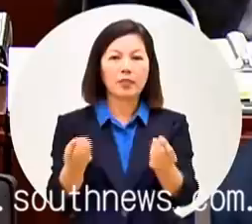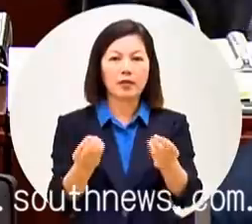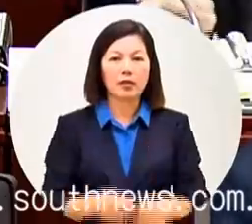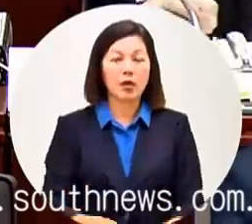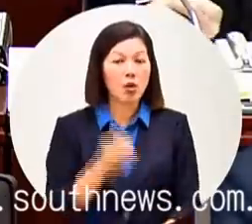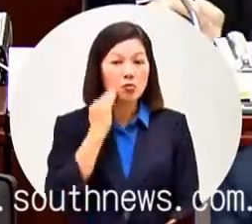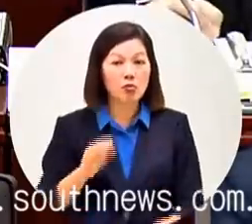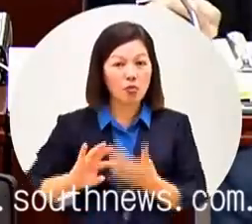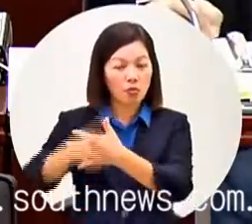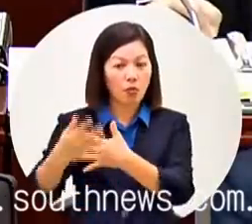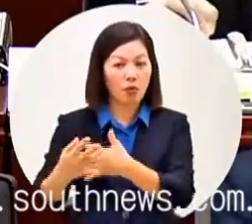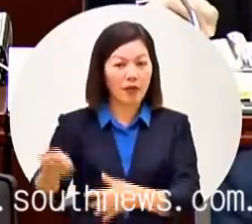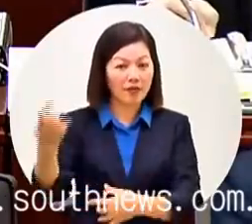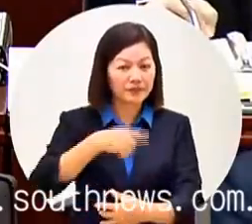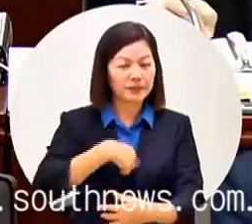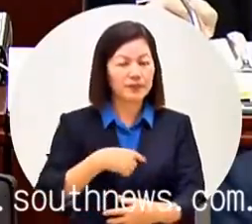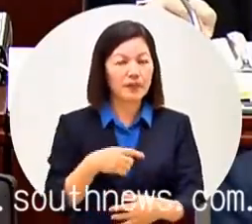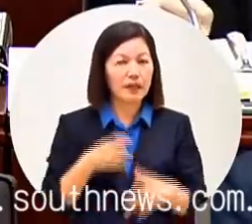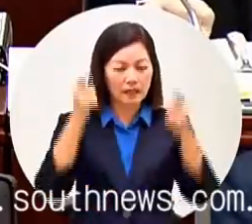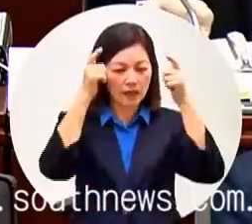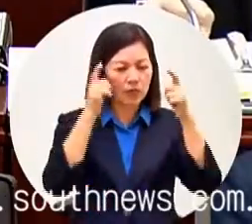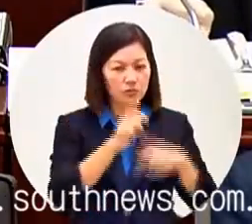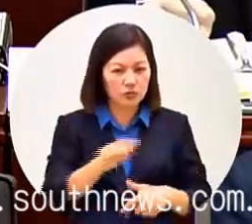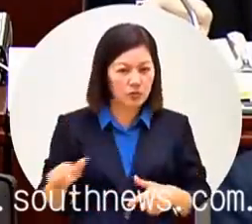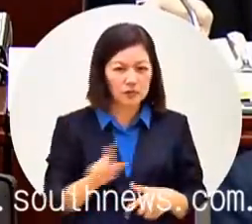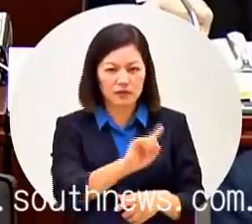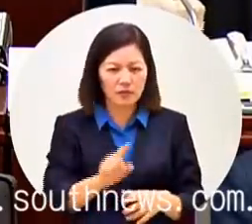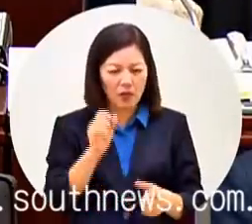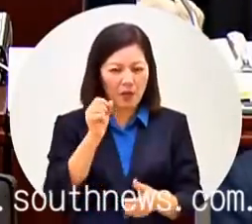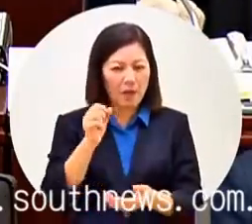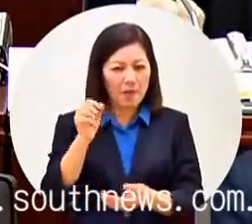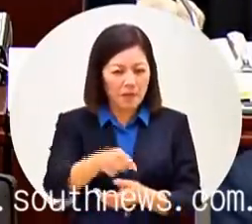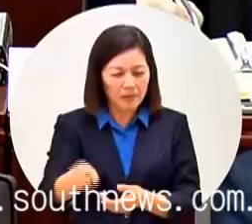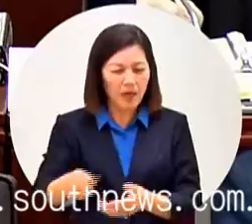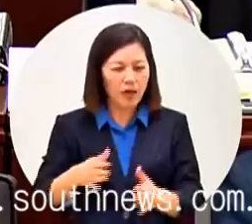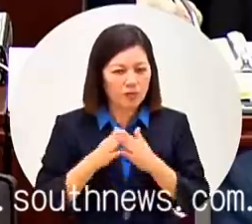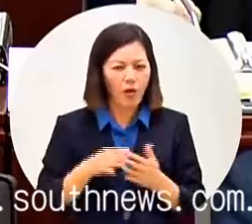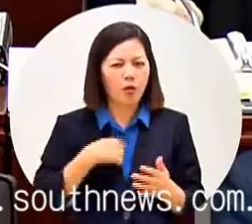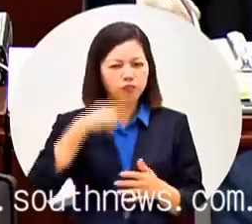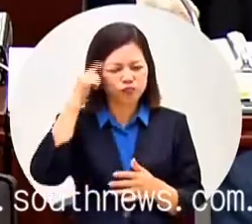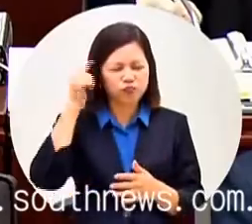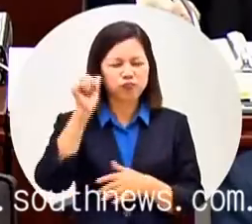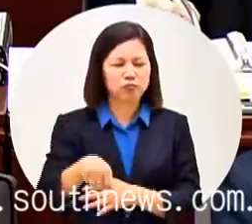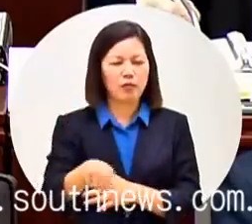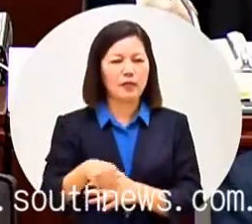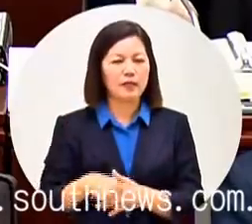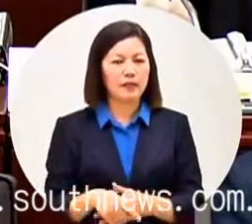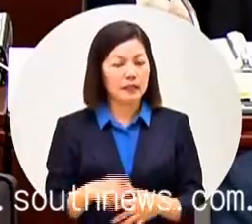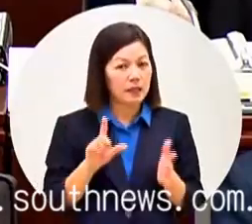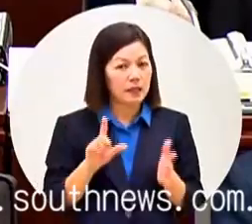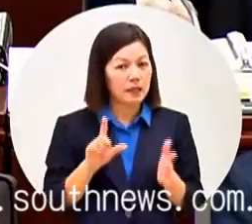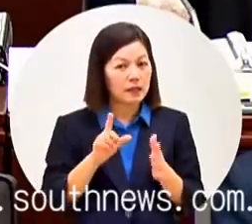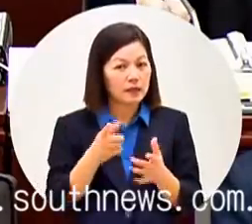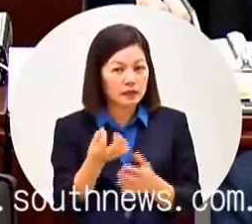西，我们都欢迎。任何人，只要我们有产品，合理的价格，我们管控的品质，我们都愿意卖